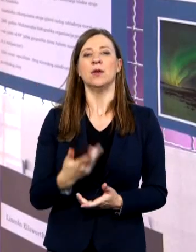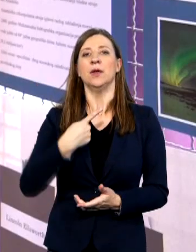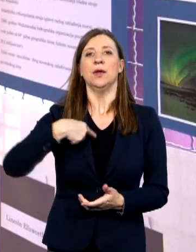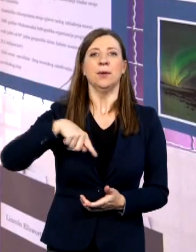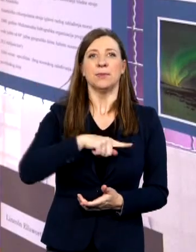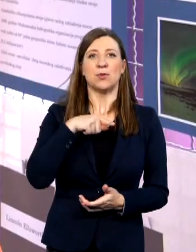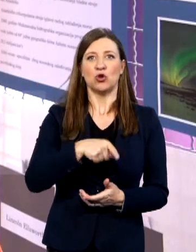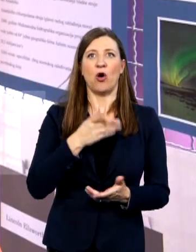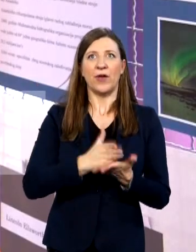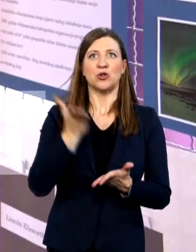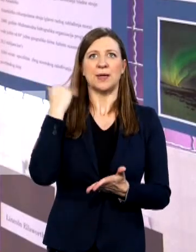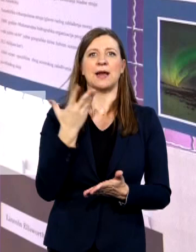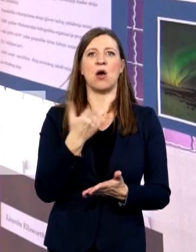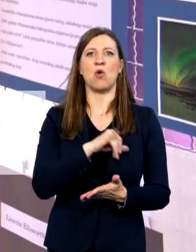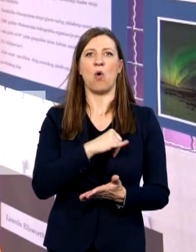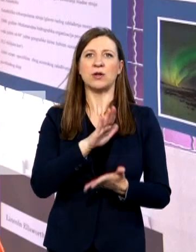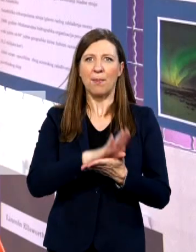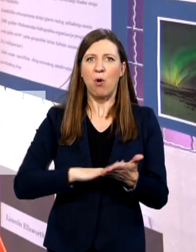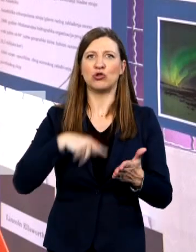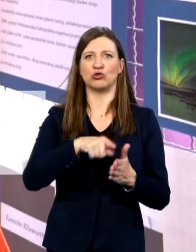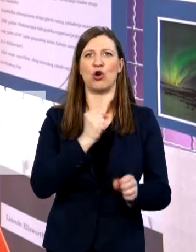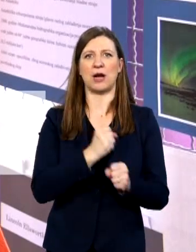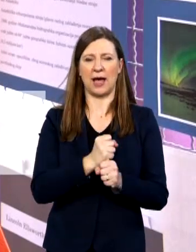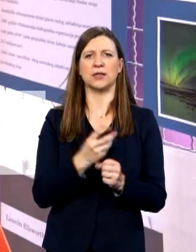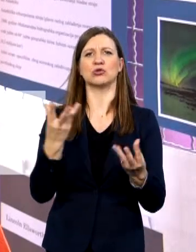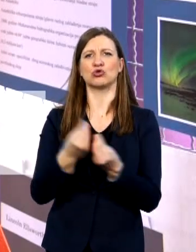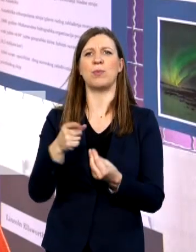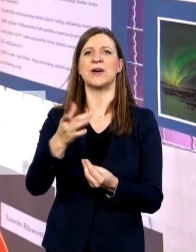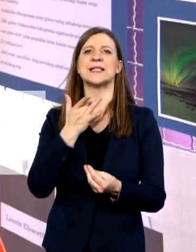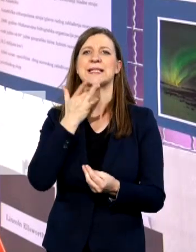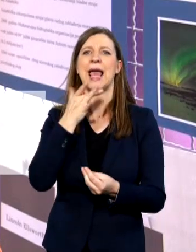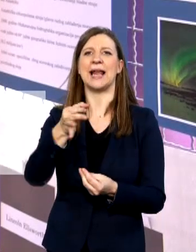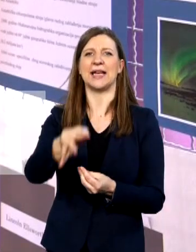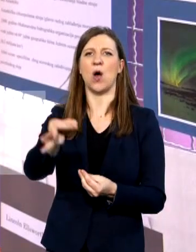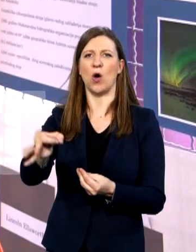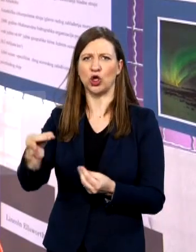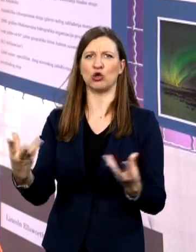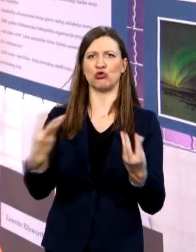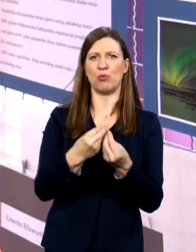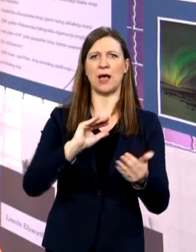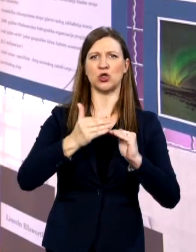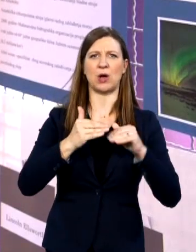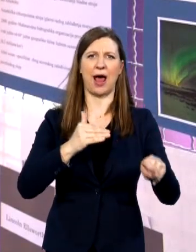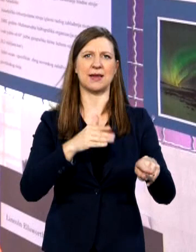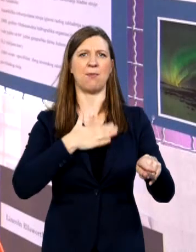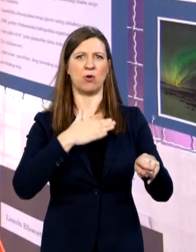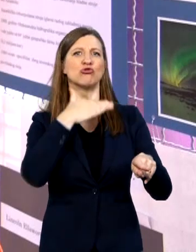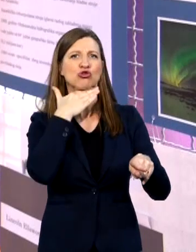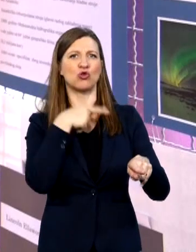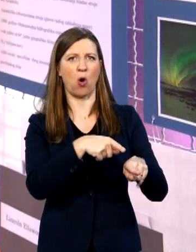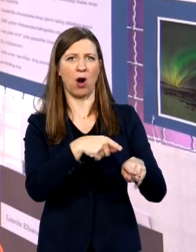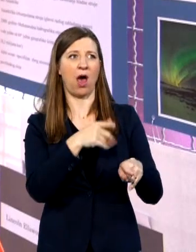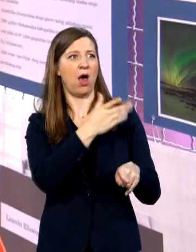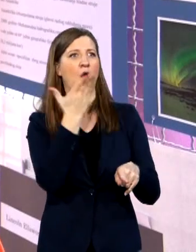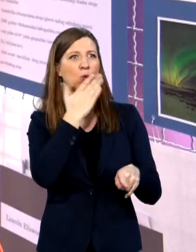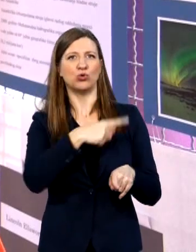što smo otpočeli još prije nekoliko godina sa našim zelenim otocima unutar škole. Dakle, naši učenici su svjesni i odvajaju